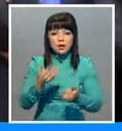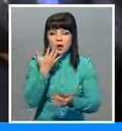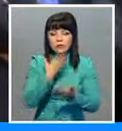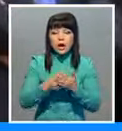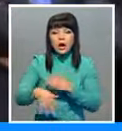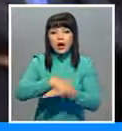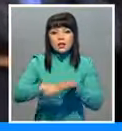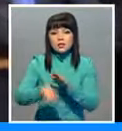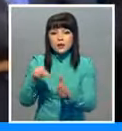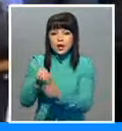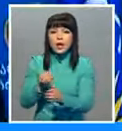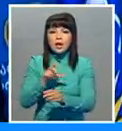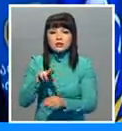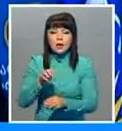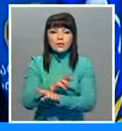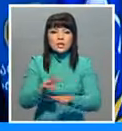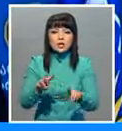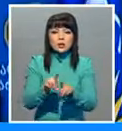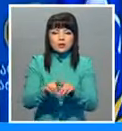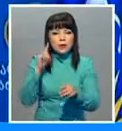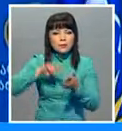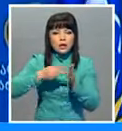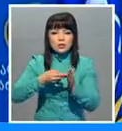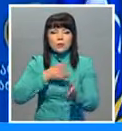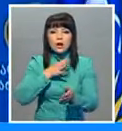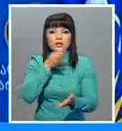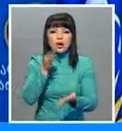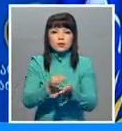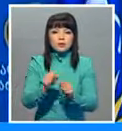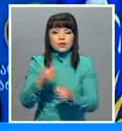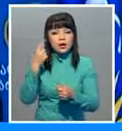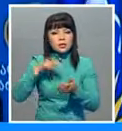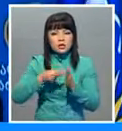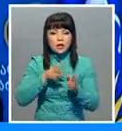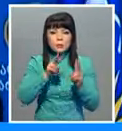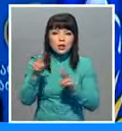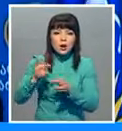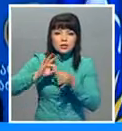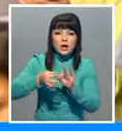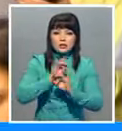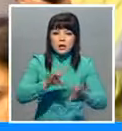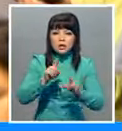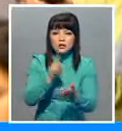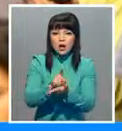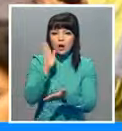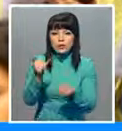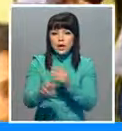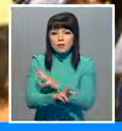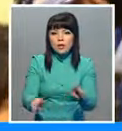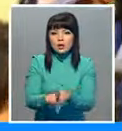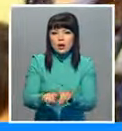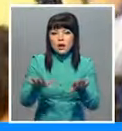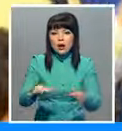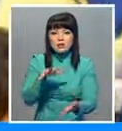таңдауы. Сондықтан экс-министрлердің мұндай мәлімдемелері жауапсыздыққа жатады. Кейбір бақылаушыларының пікірінше, негізгі посттардағы